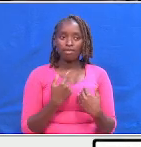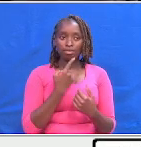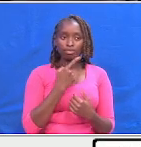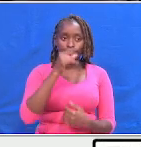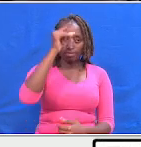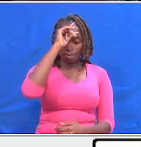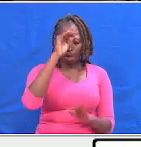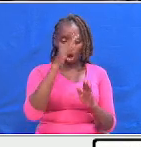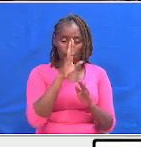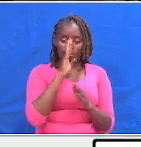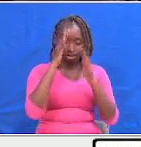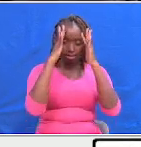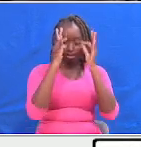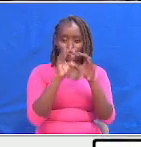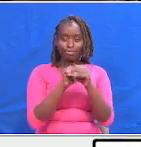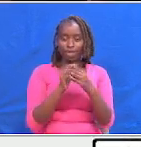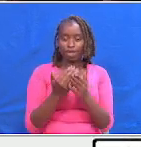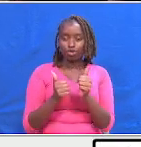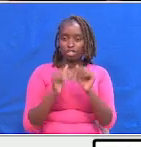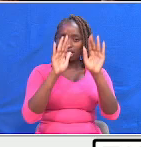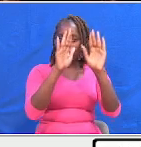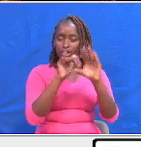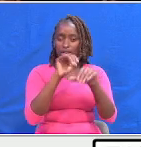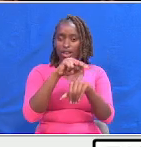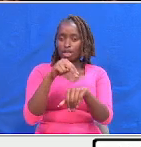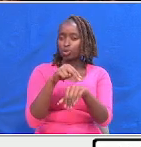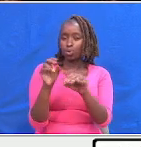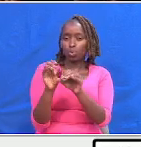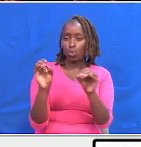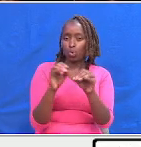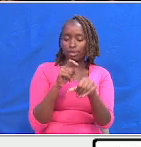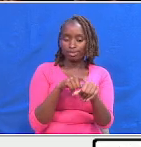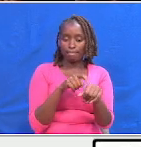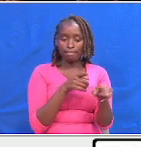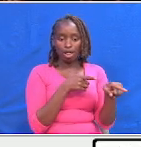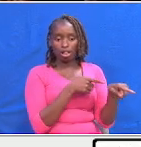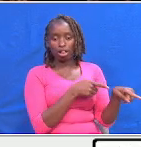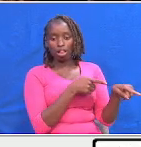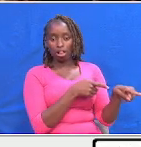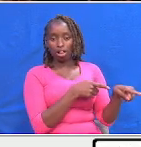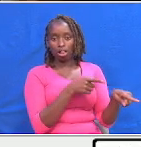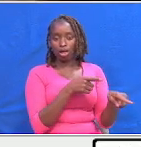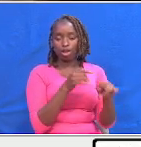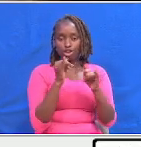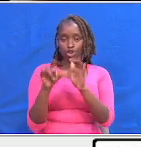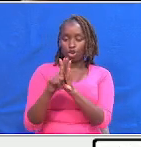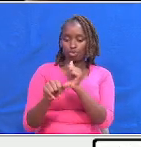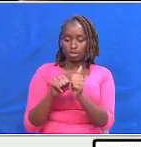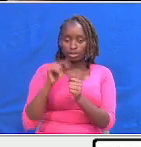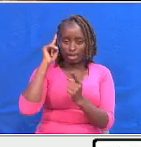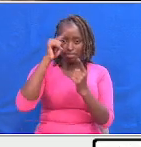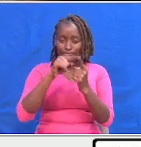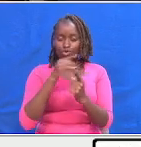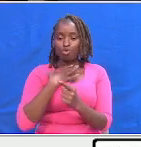umakini wake katika mambo yasiyo na umuhimu wa taifa, ikinyosha kidole cha lawama kwa sheria mpya inayopania